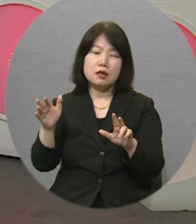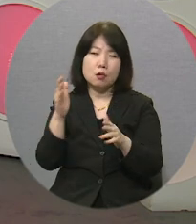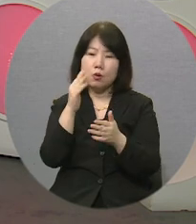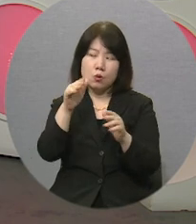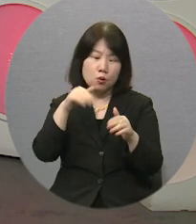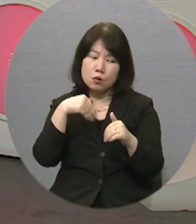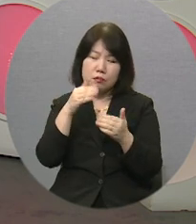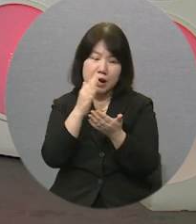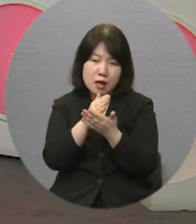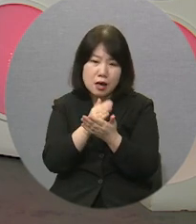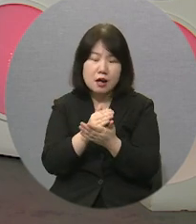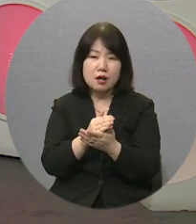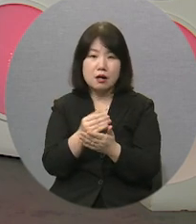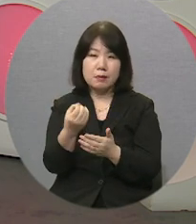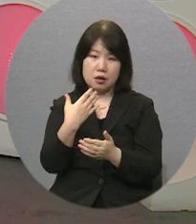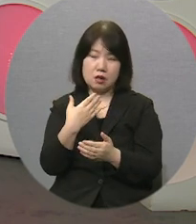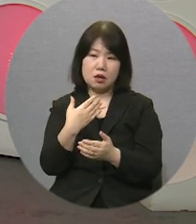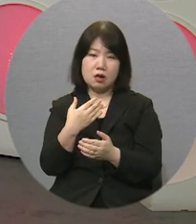들었습니다.